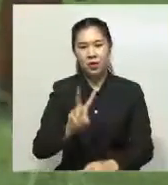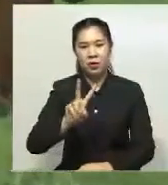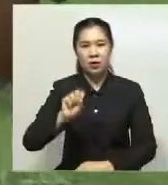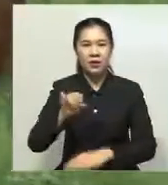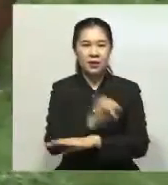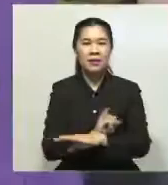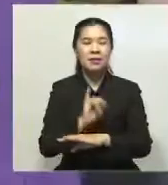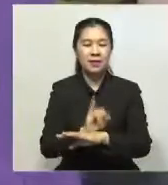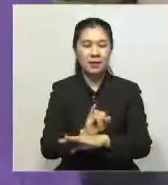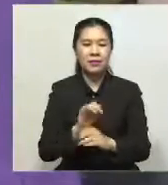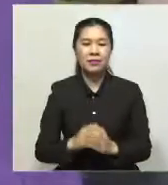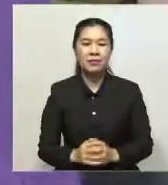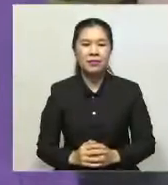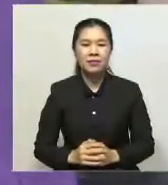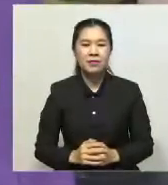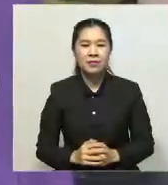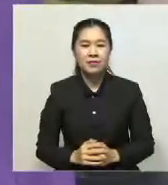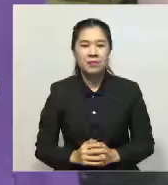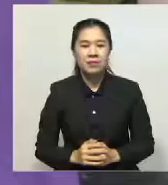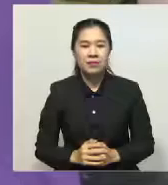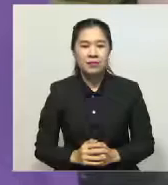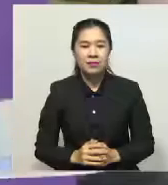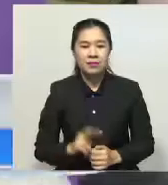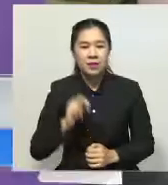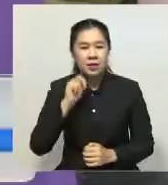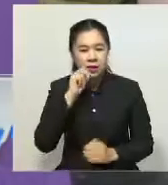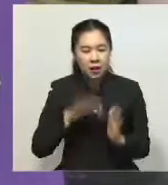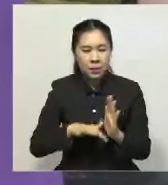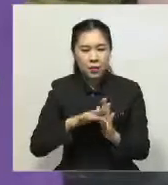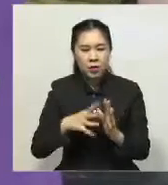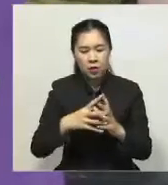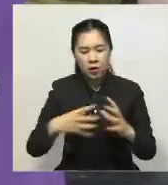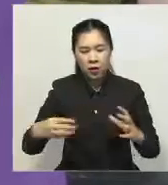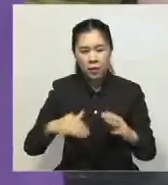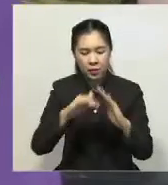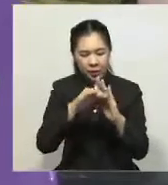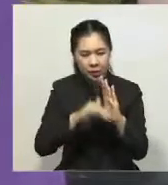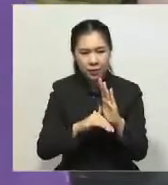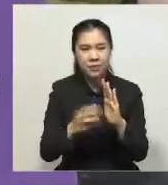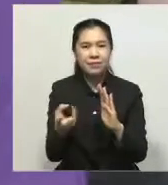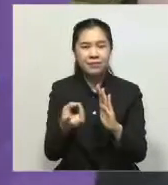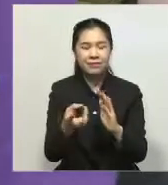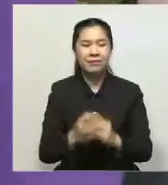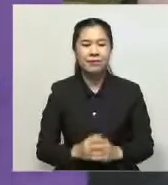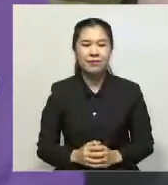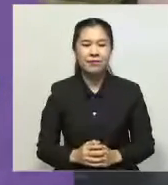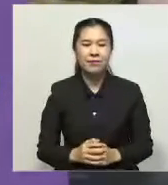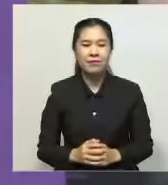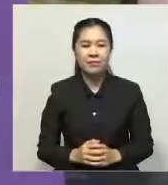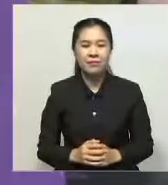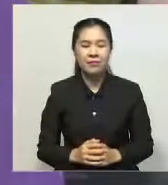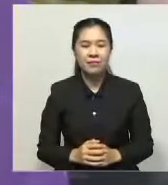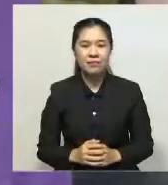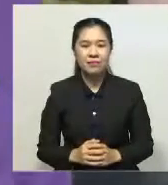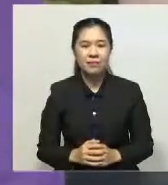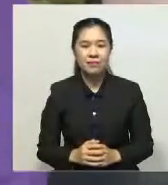ไร ่ดูแลก็อยากจะให้ถ้าน้ำมันเยอะเกินไปก็ให้ช่วยระบายออกให้มันเหลือน้อยหน่อย อย่าให้มันลงน